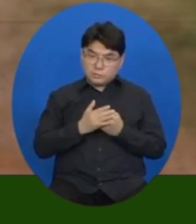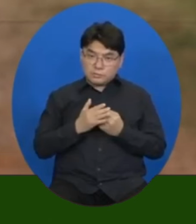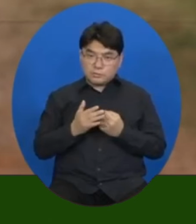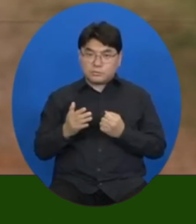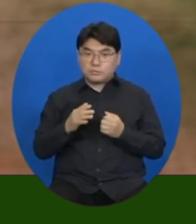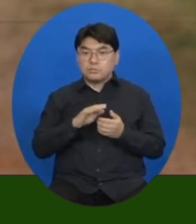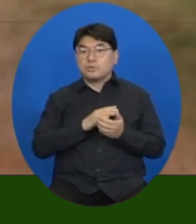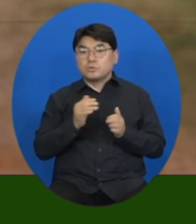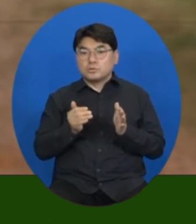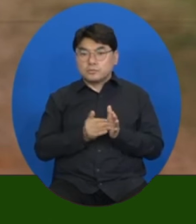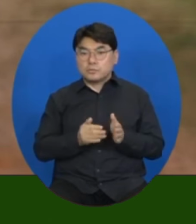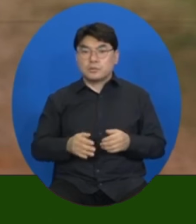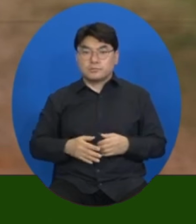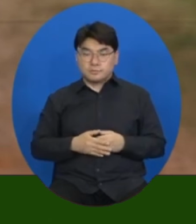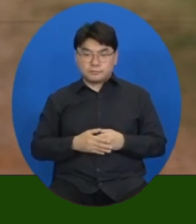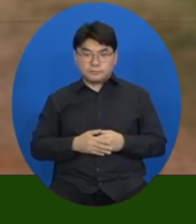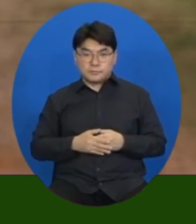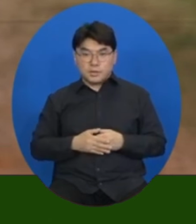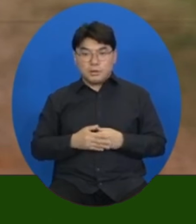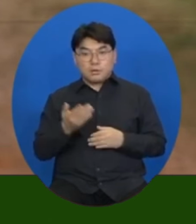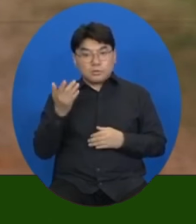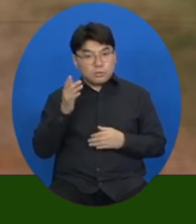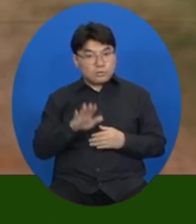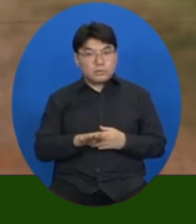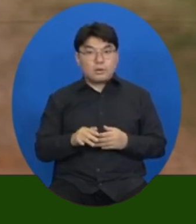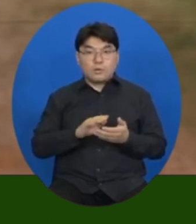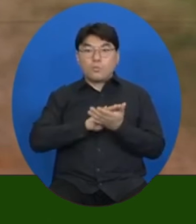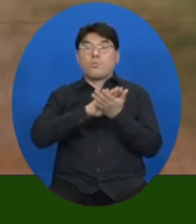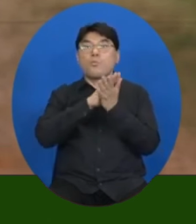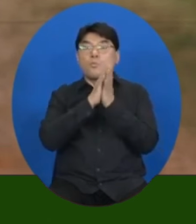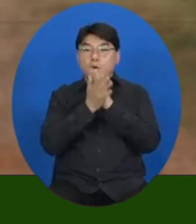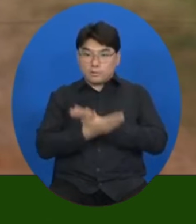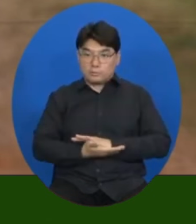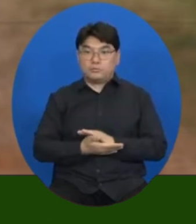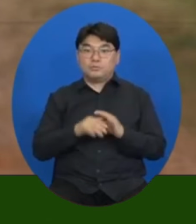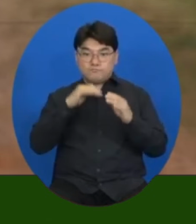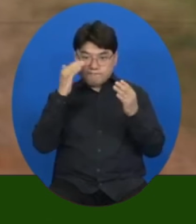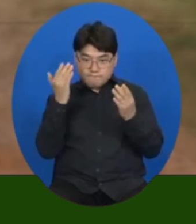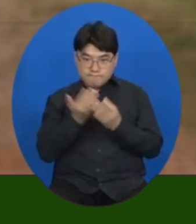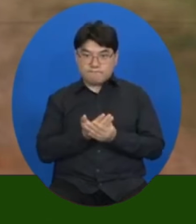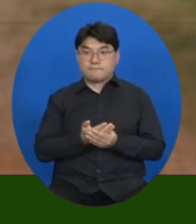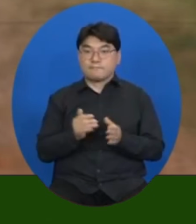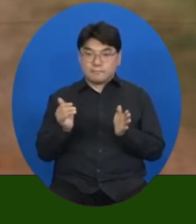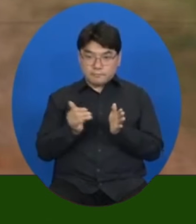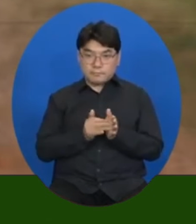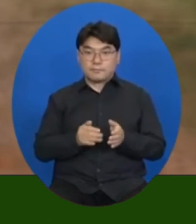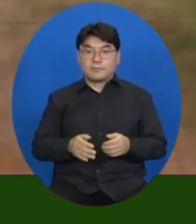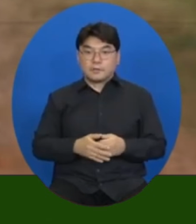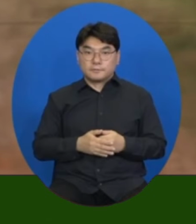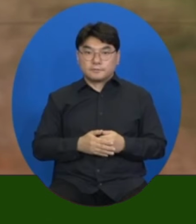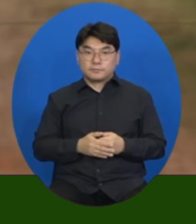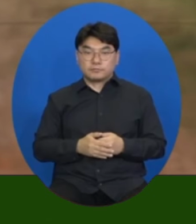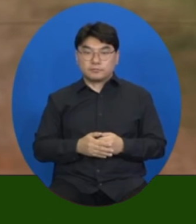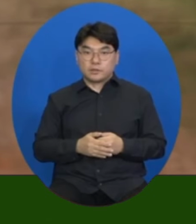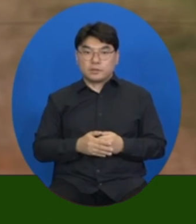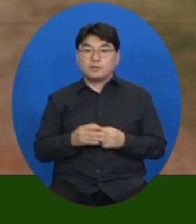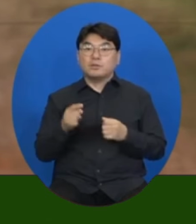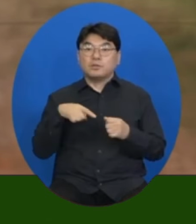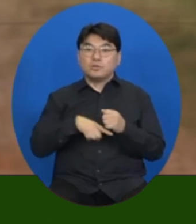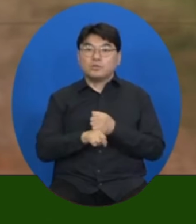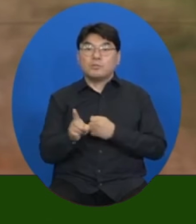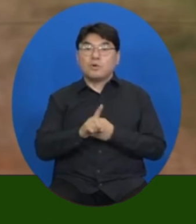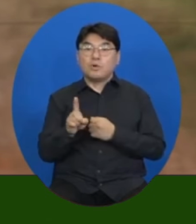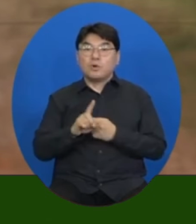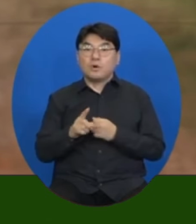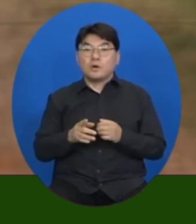근데 그 사람이 그 사람 맞나 싶을 정도로 완전히 다른 사람이 되어 버린 거예요 그 이유는 는 부활하신 주님을 만났고 첫 번째